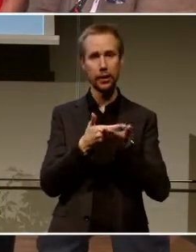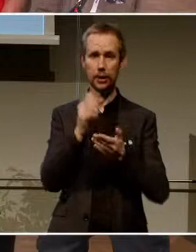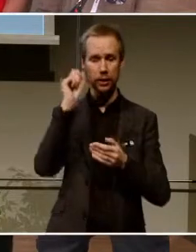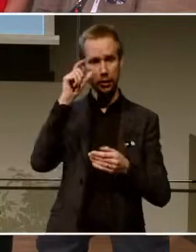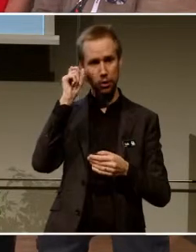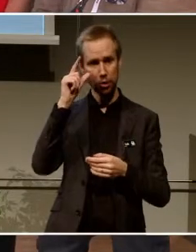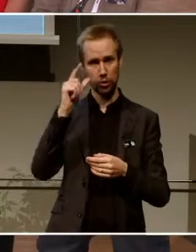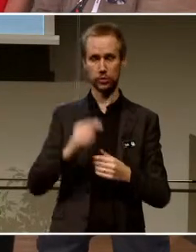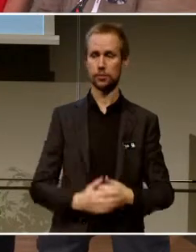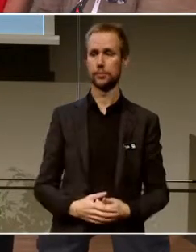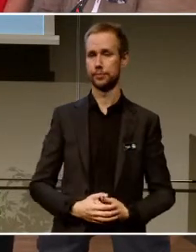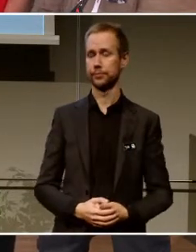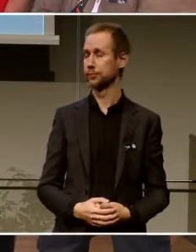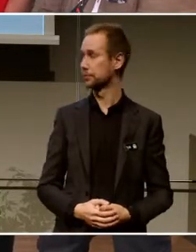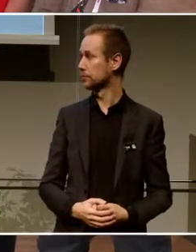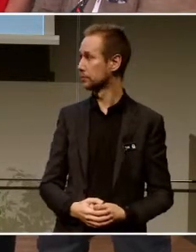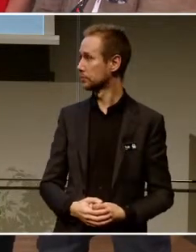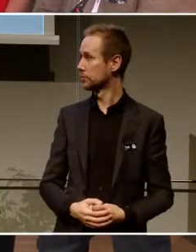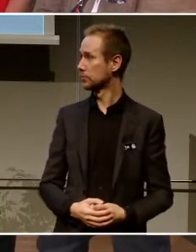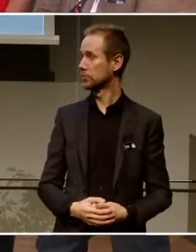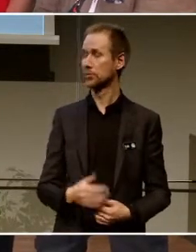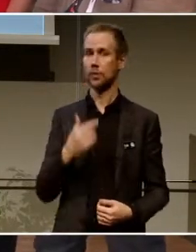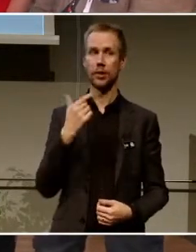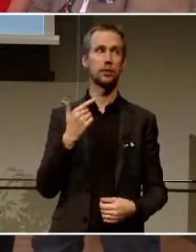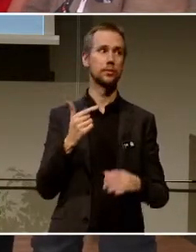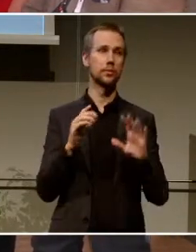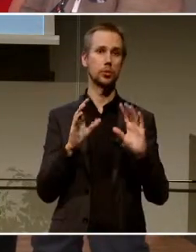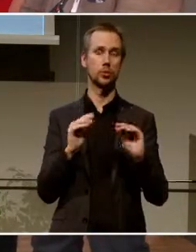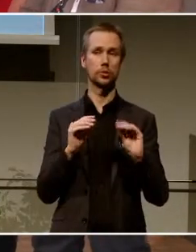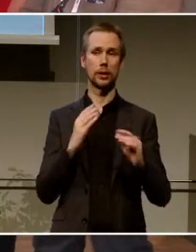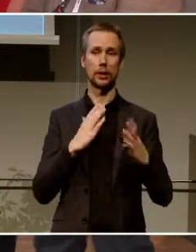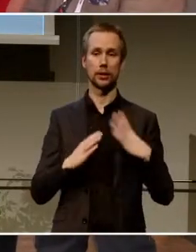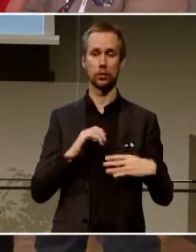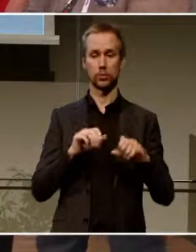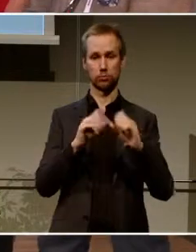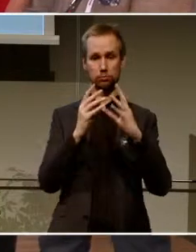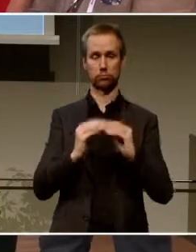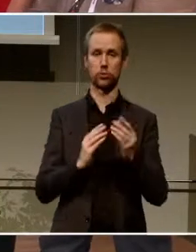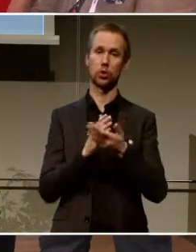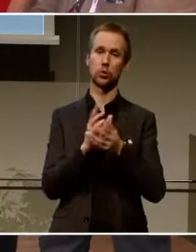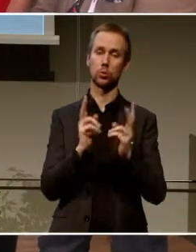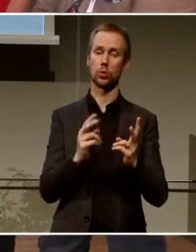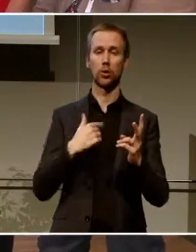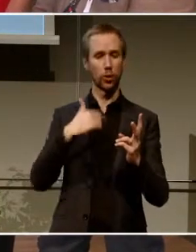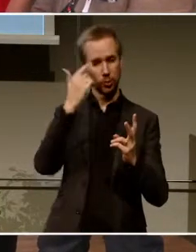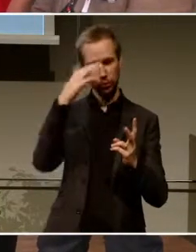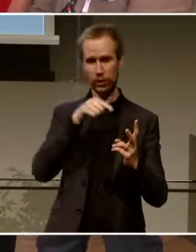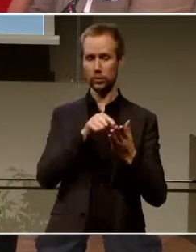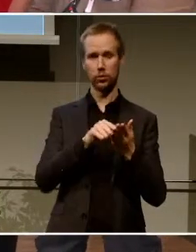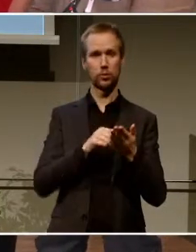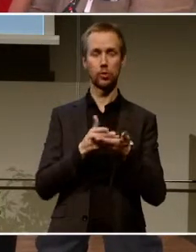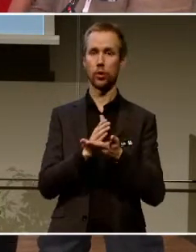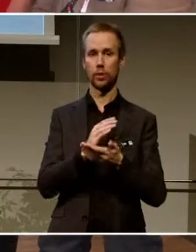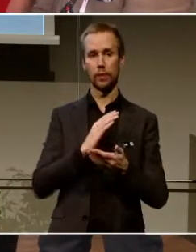gång? Ja, det var ju en intressant karta att göra. Nej, jag tror inte att den kartan riktigt finns.